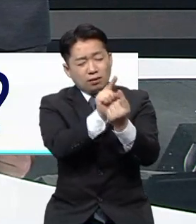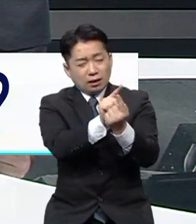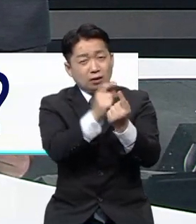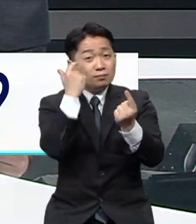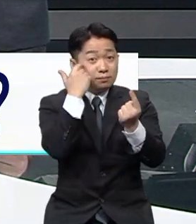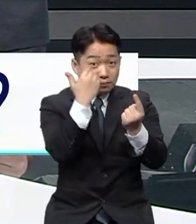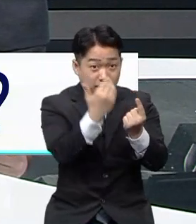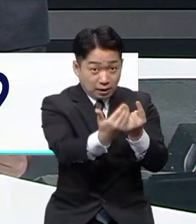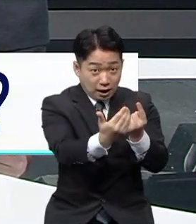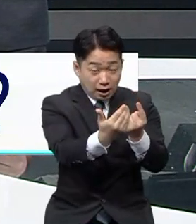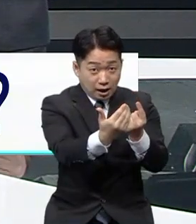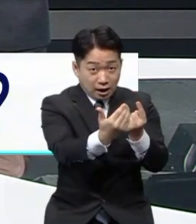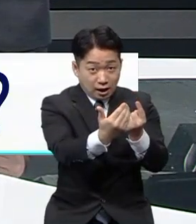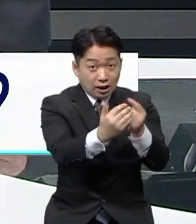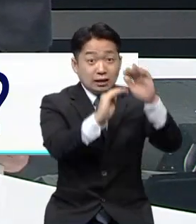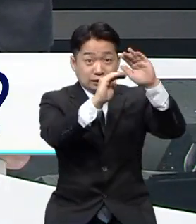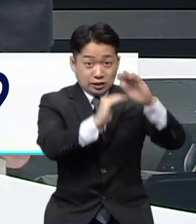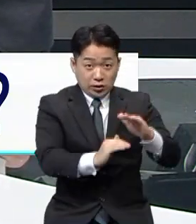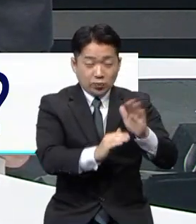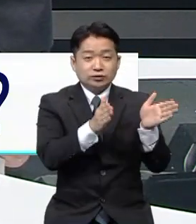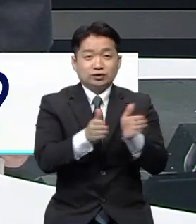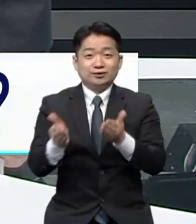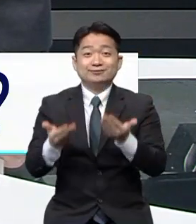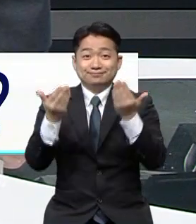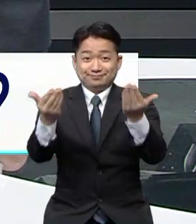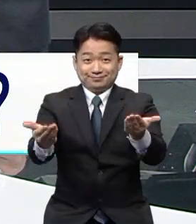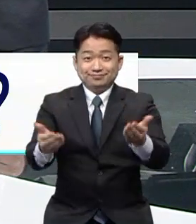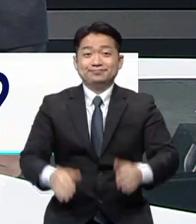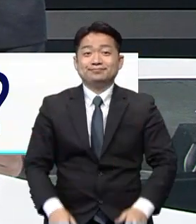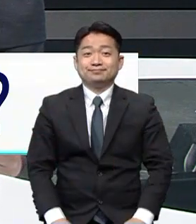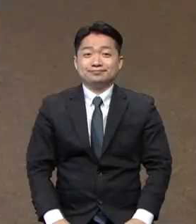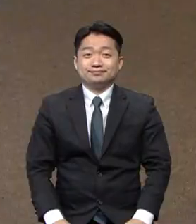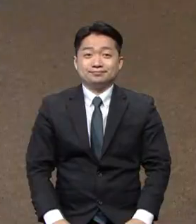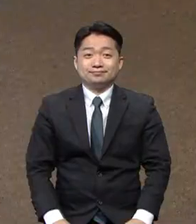해봤습니다. 박찬근 기자가 그 내용 정리했습니다.